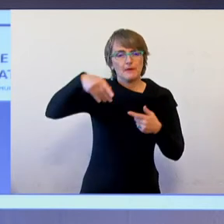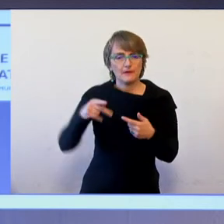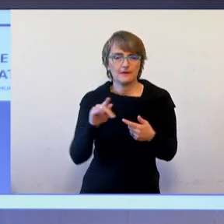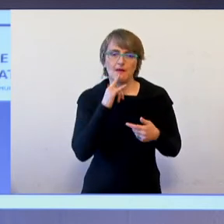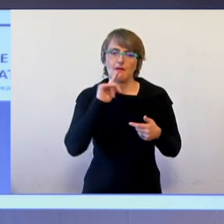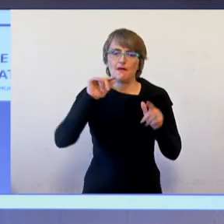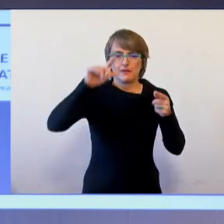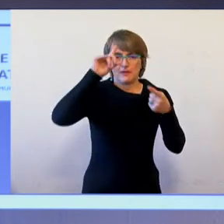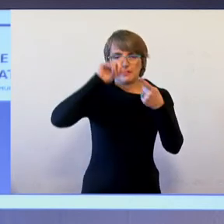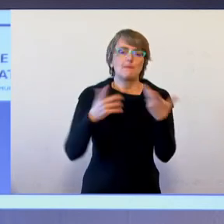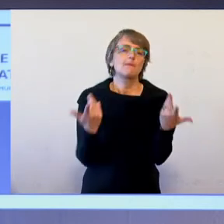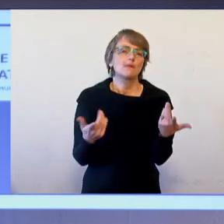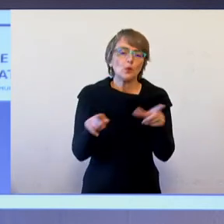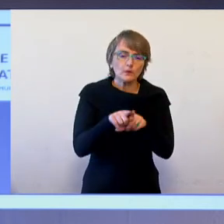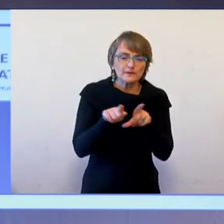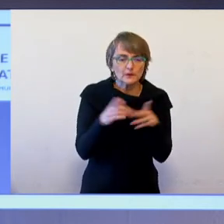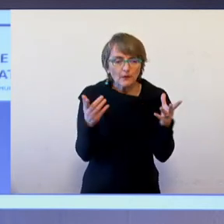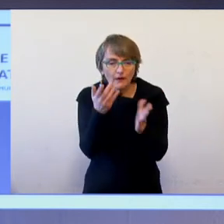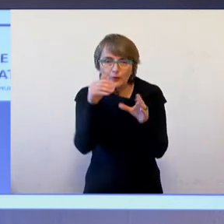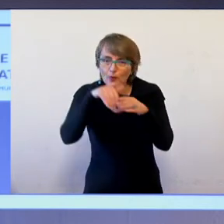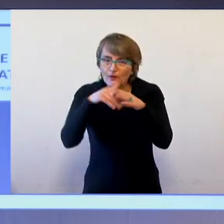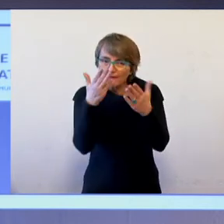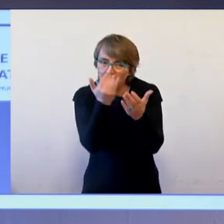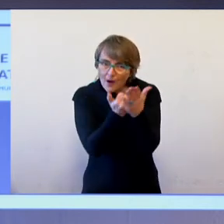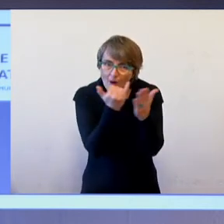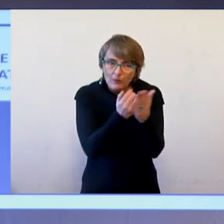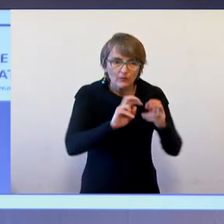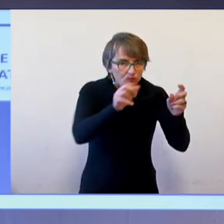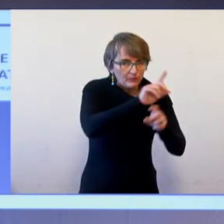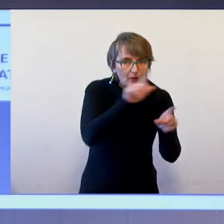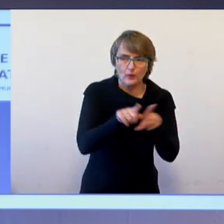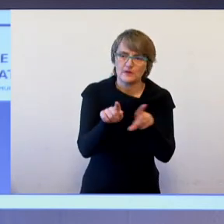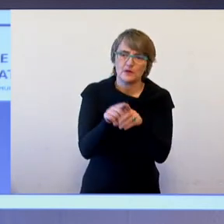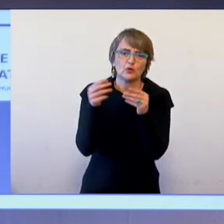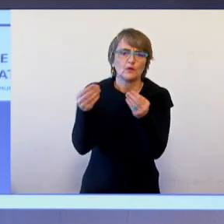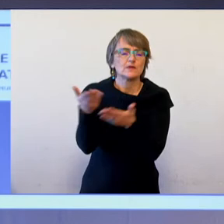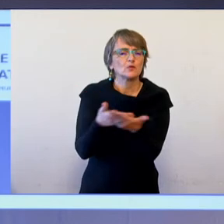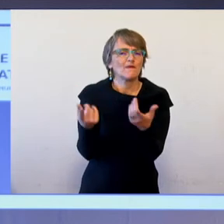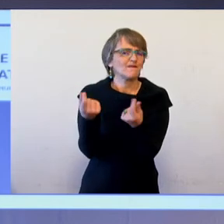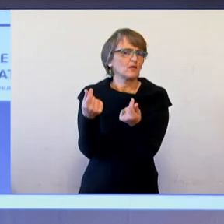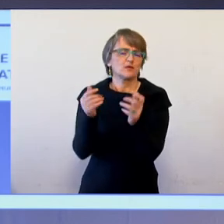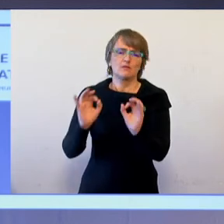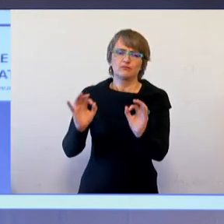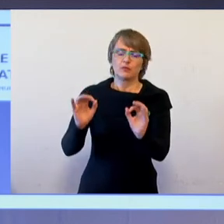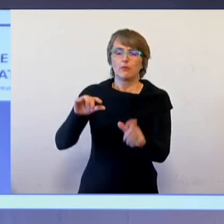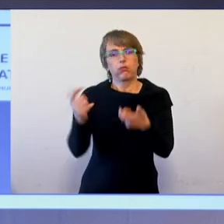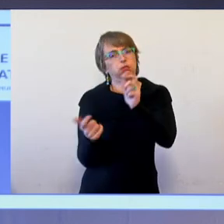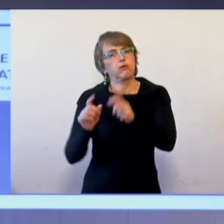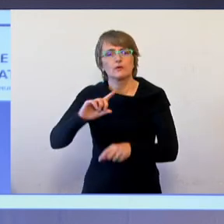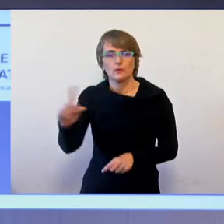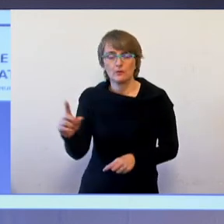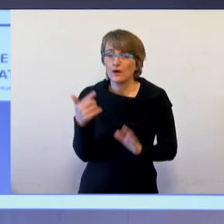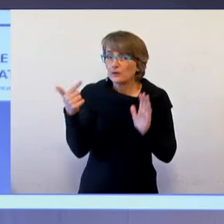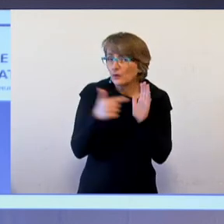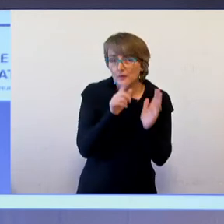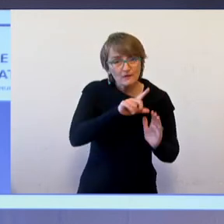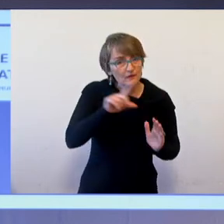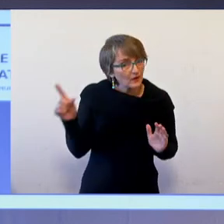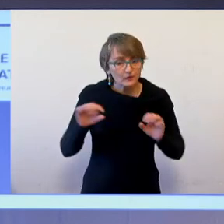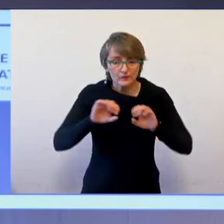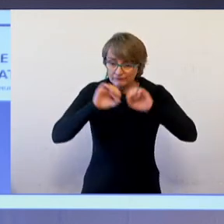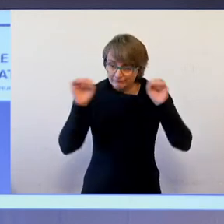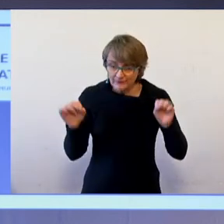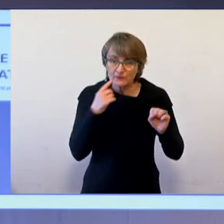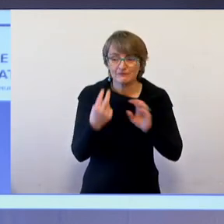la fiscalité et sans non plus mettre en péril la situation financière de la ville. Donc décliner les orientations 2022, c'est aussi s'appuyer sur un